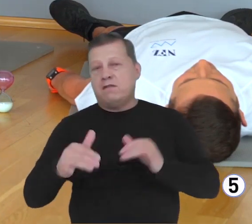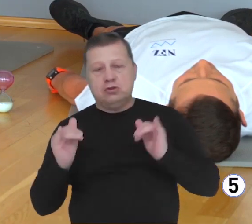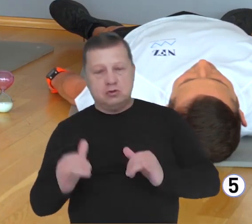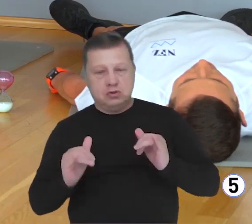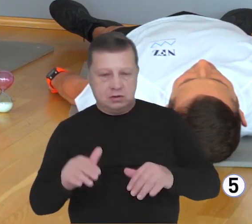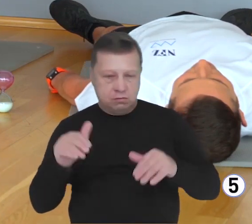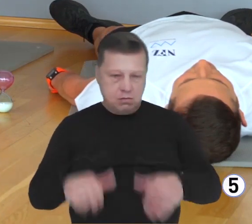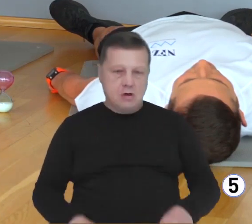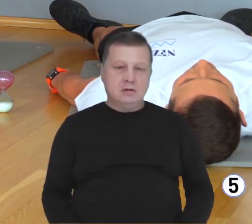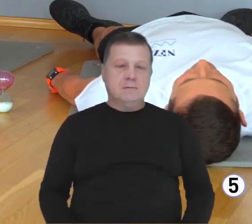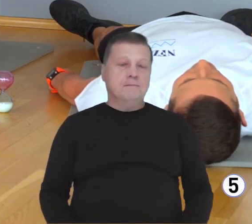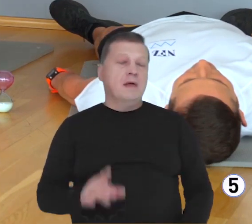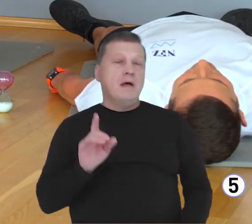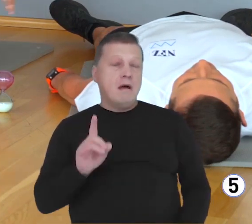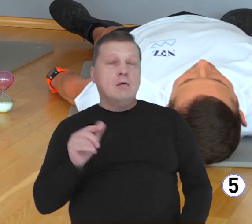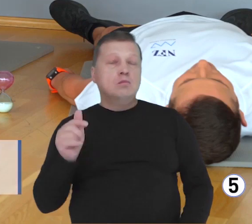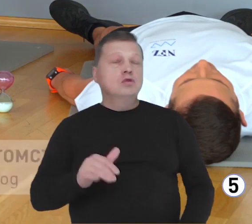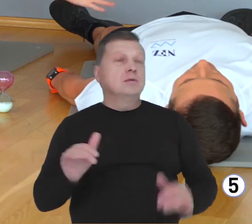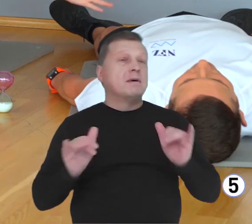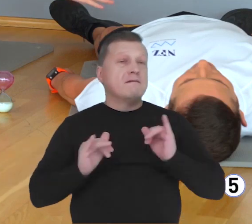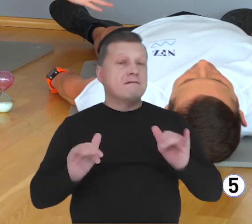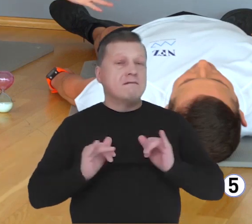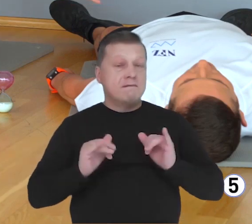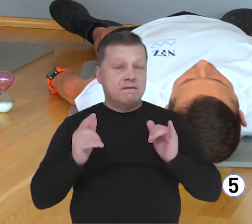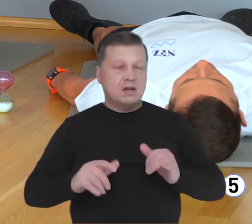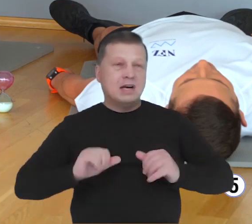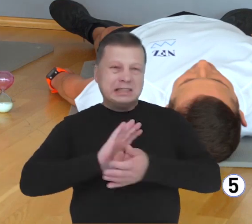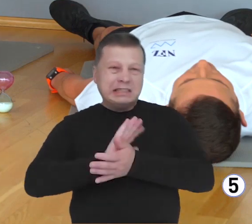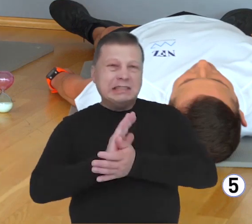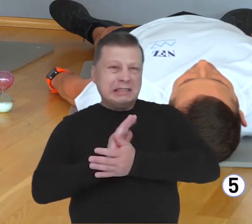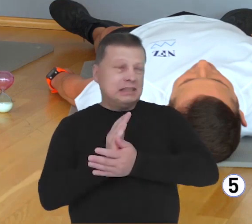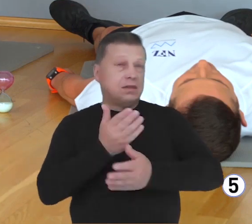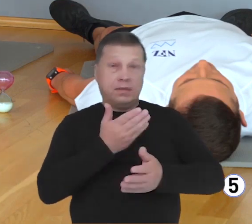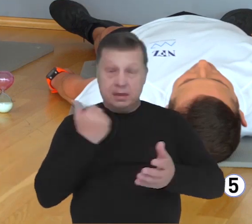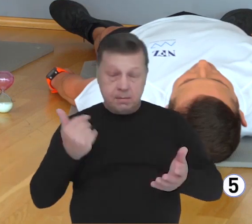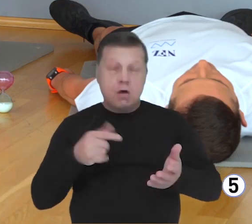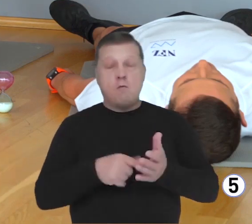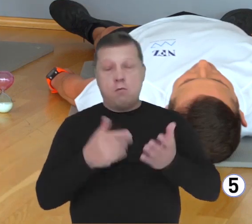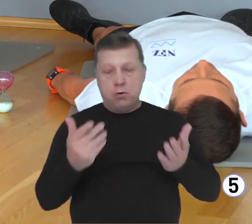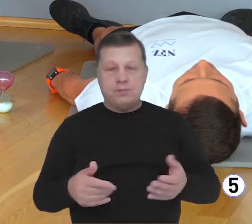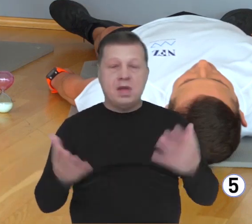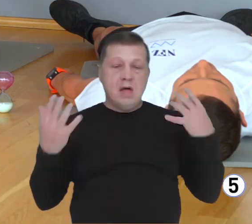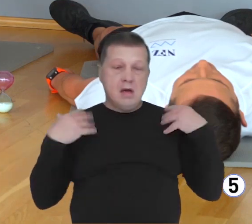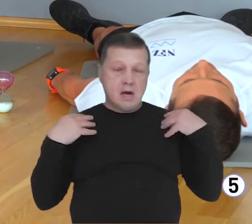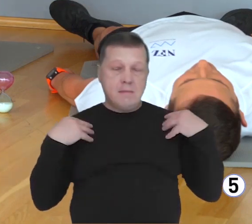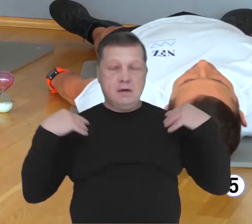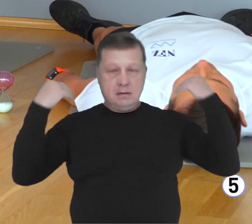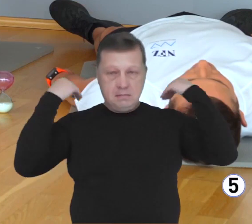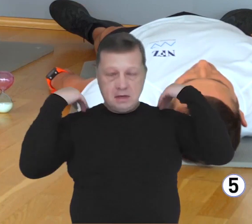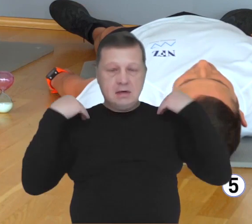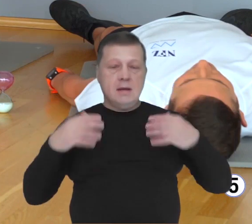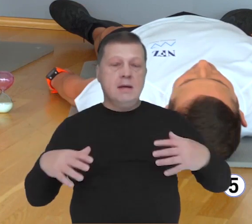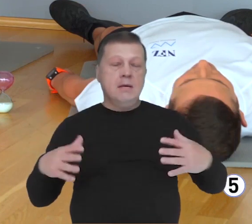nawet wygodne krzesło. Upewnij się jedynie, że jest ci wygodnie, nic cię nigdzie nie gniecie. Popraw